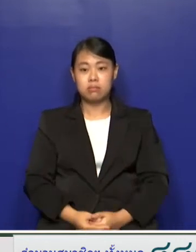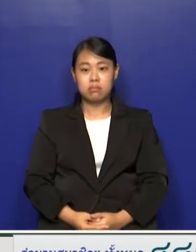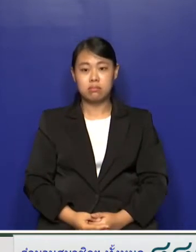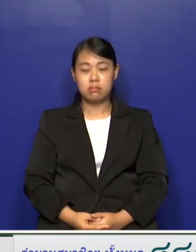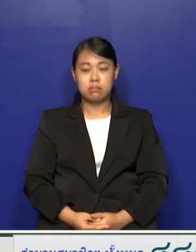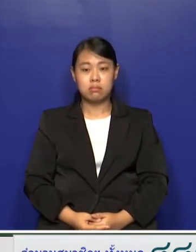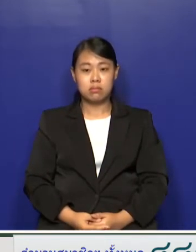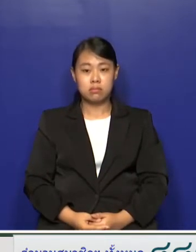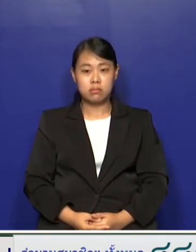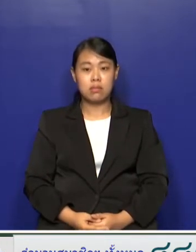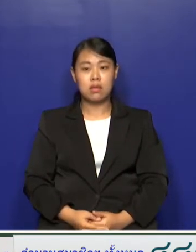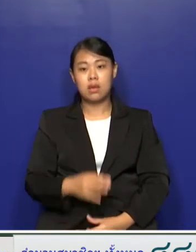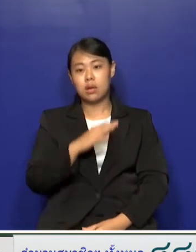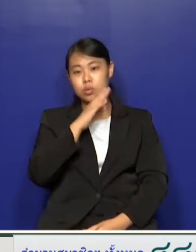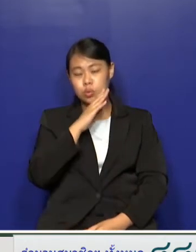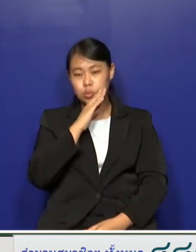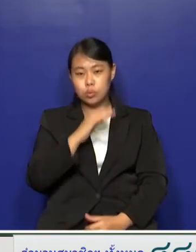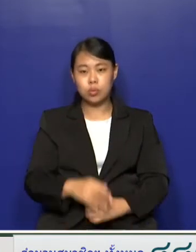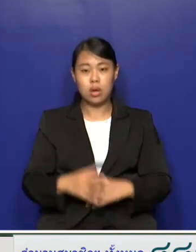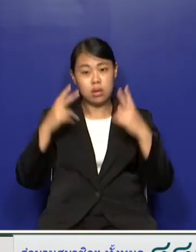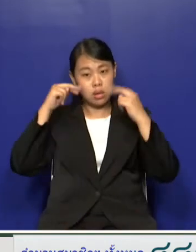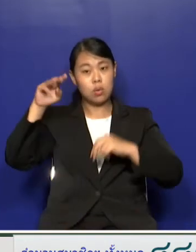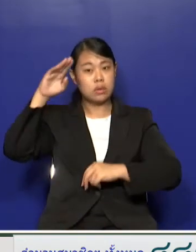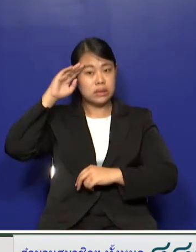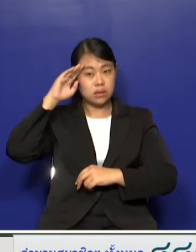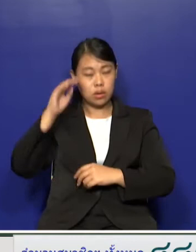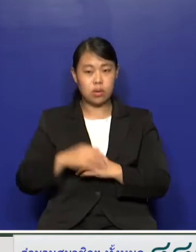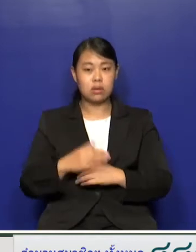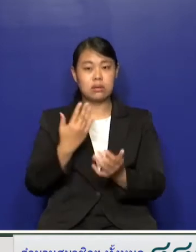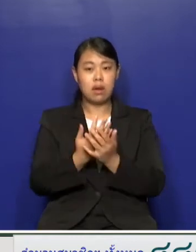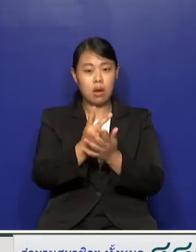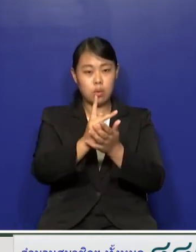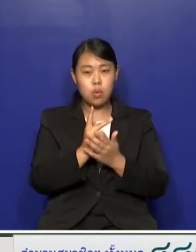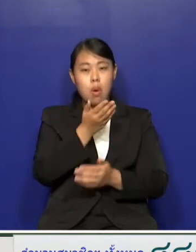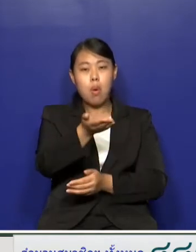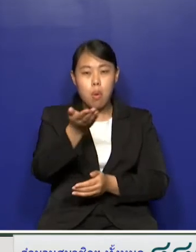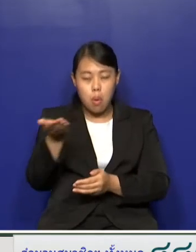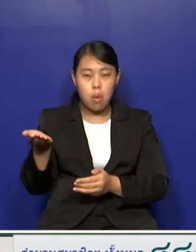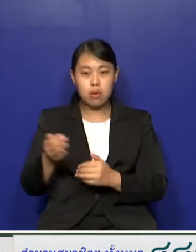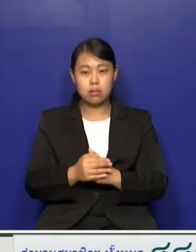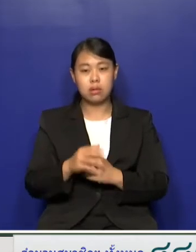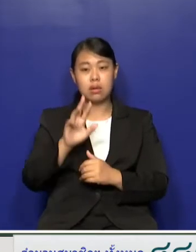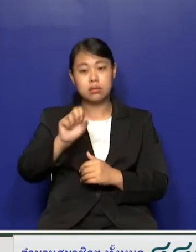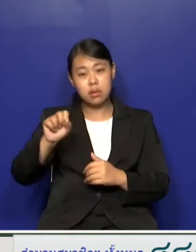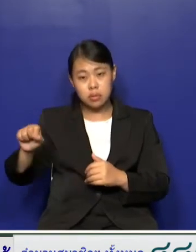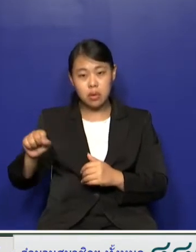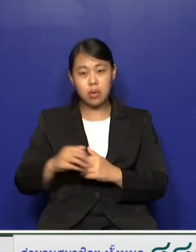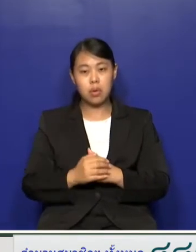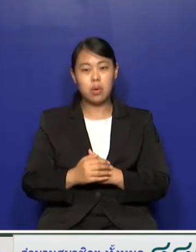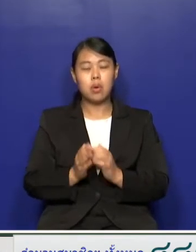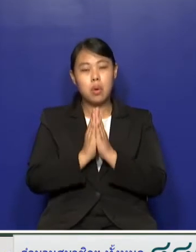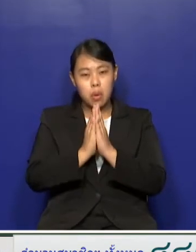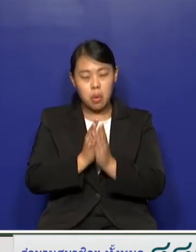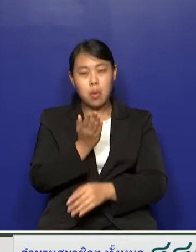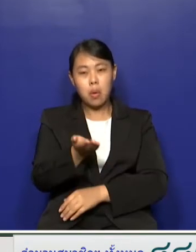ดูความคิดของนายกรัฐมนตรีตอนมาขอเงินกู้ 1ล้านบาทในสภาแห่งนี้ท่านอ้อนวอนพวก